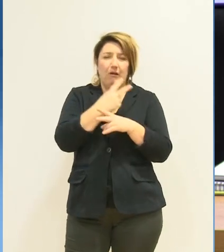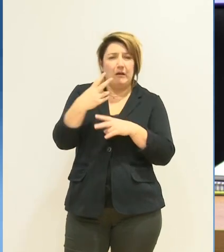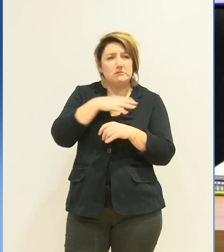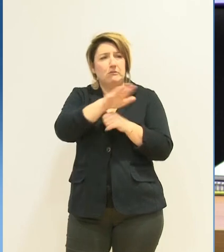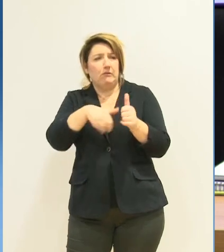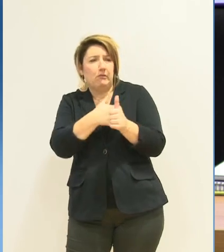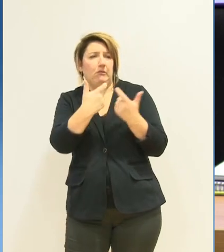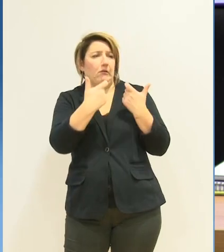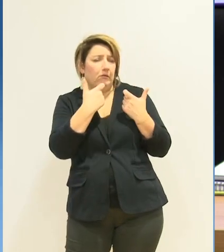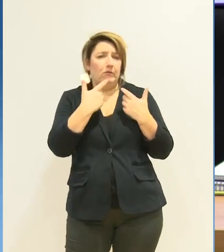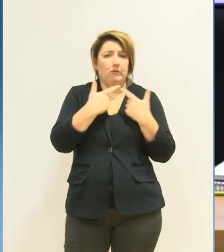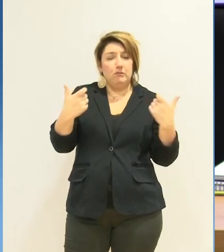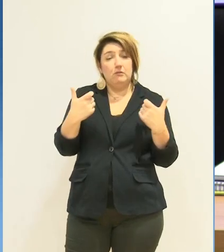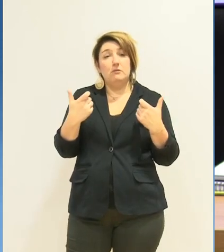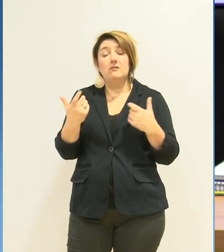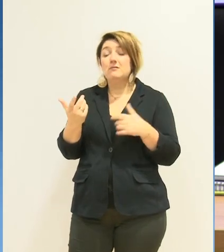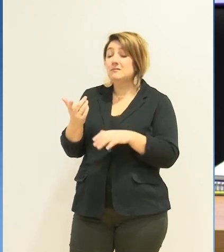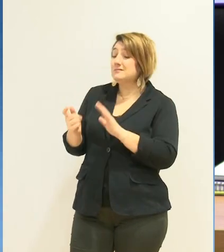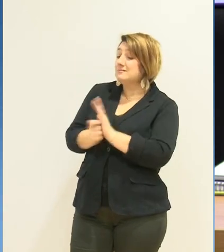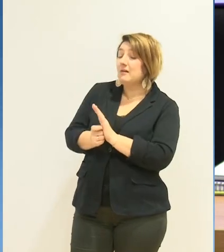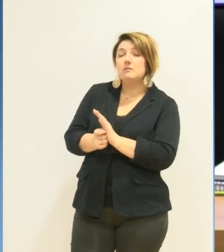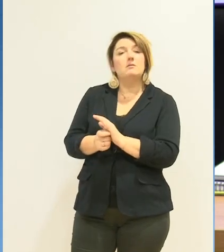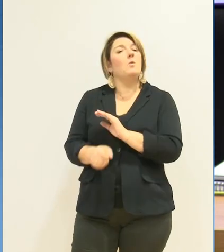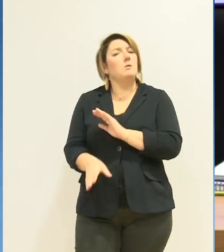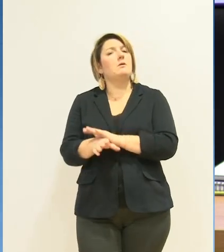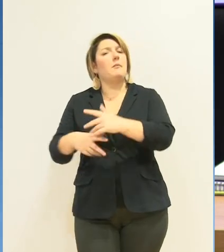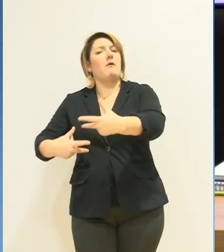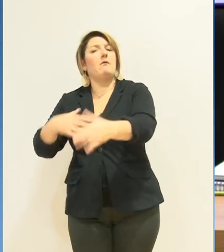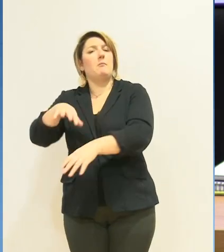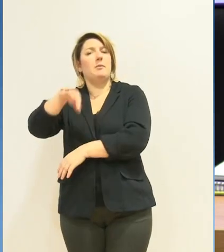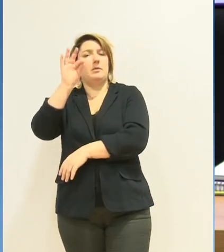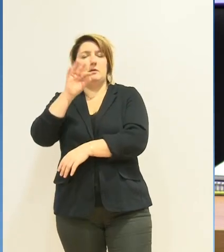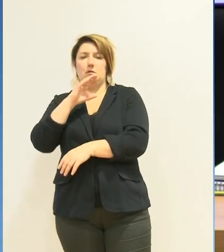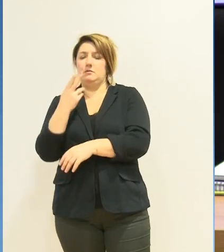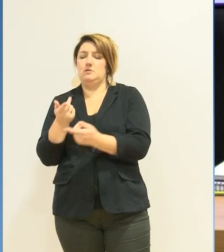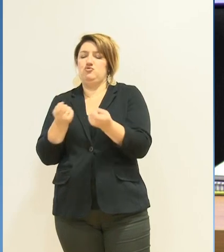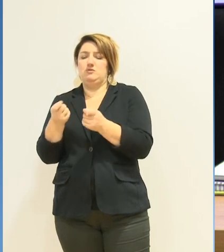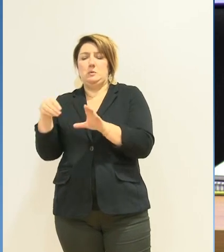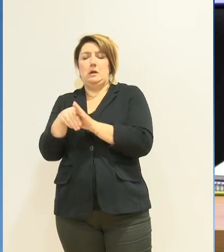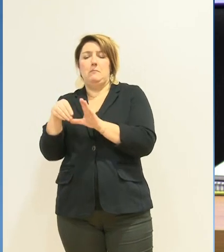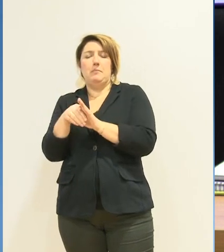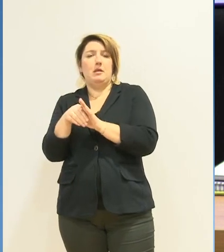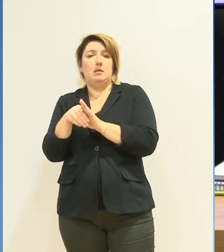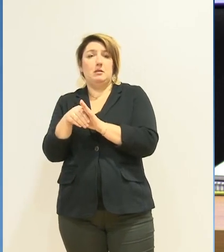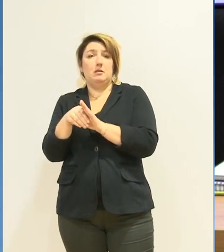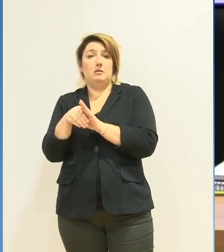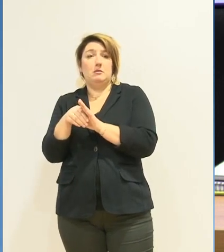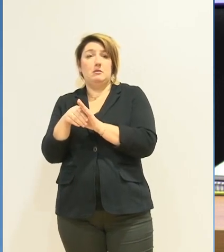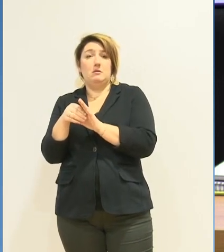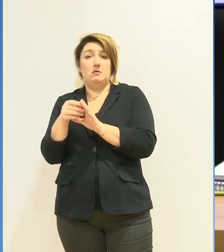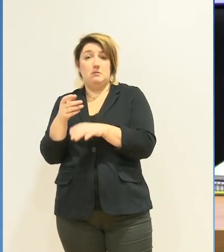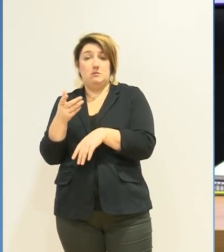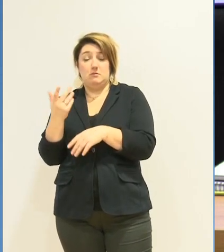parm de gestion au début du mandat elle était légèrement supérieure à 7